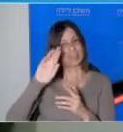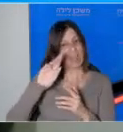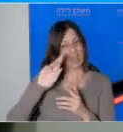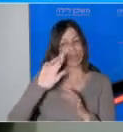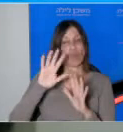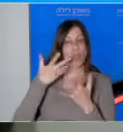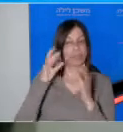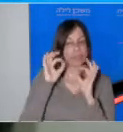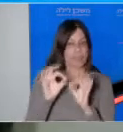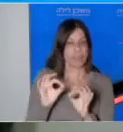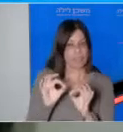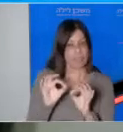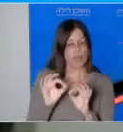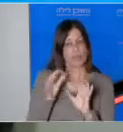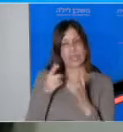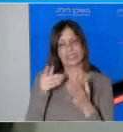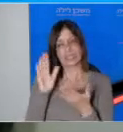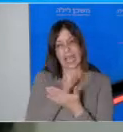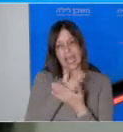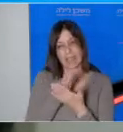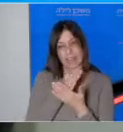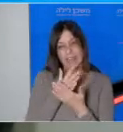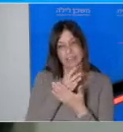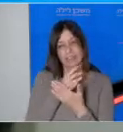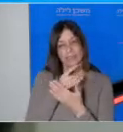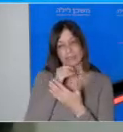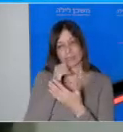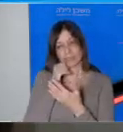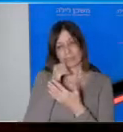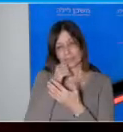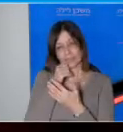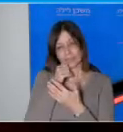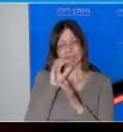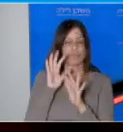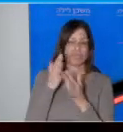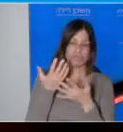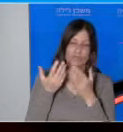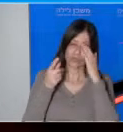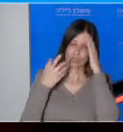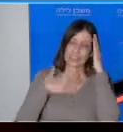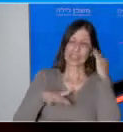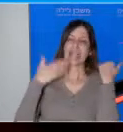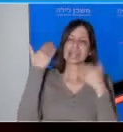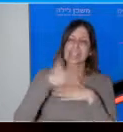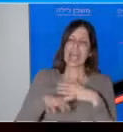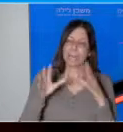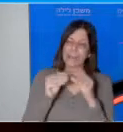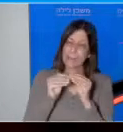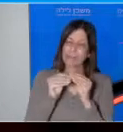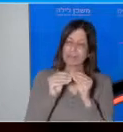יכול להיות שדווקא, אני לא יודע אם זו ההחלטה האחרונה שהגיעה מבחינת הסדר הכרונולוגי, אבל יכול להיות שהוא רצה לסיים עם איזה